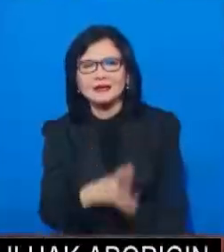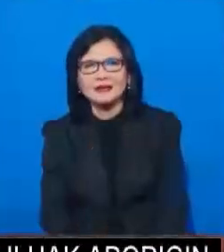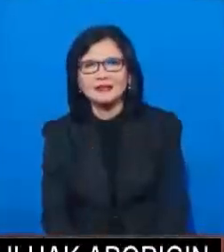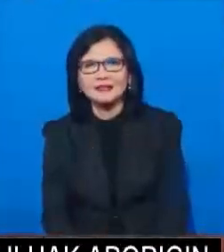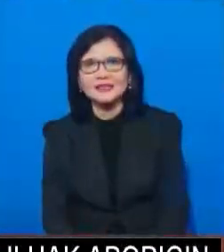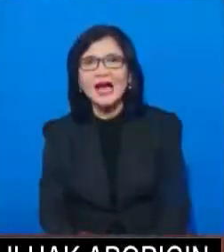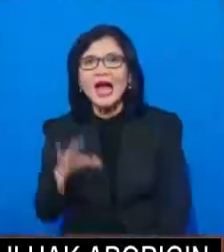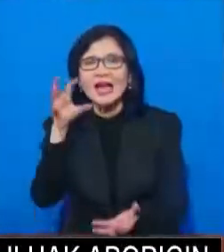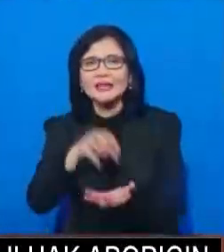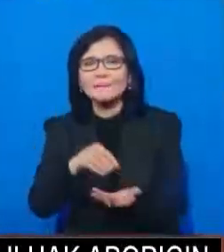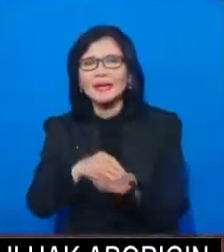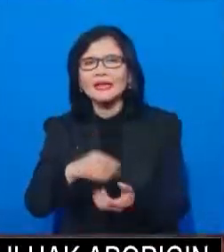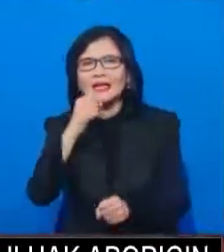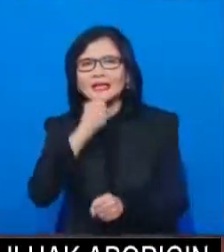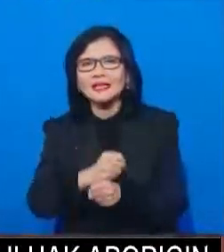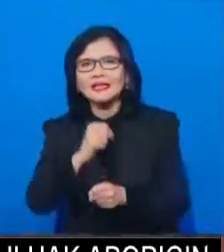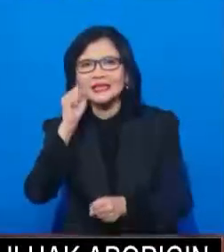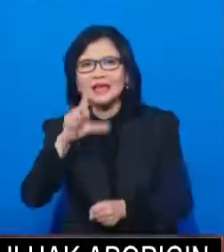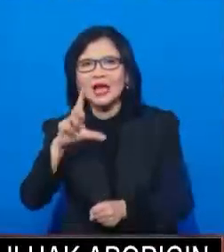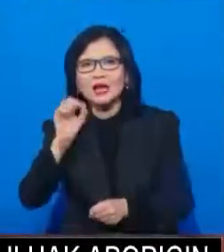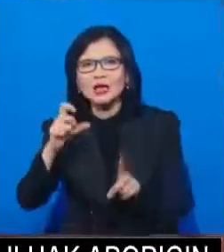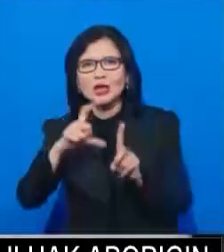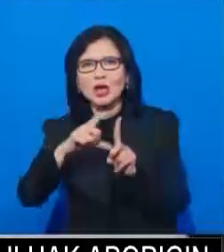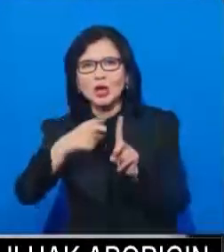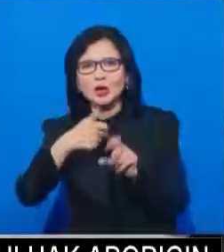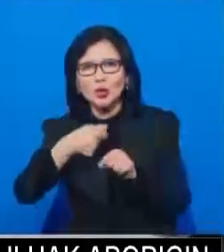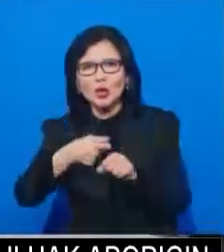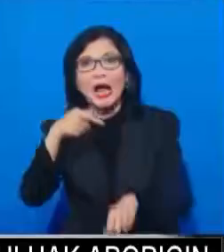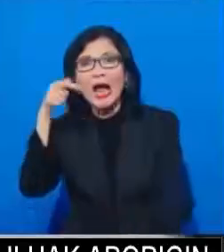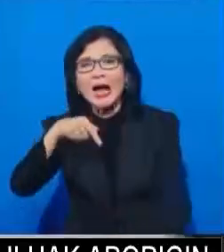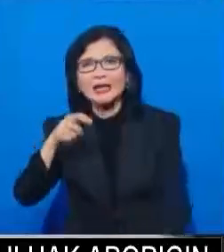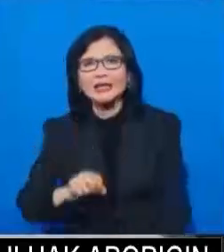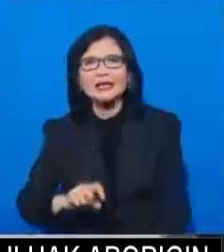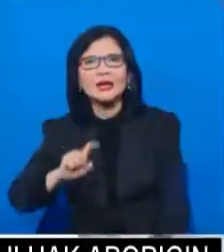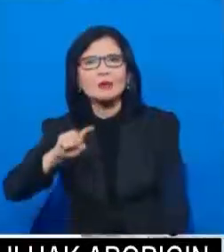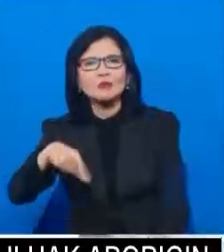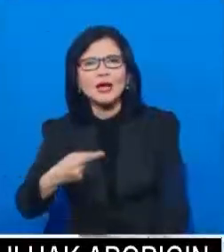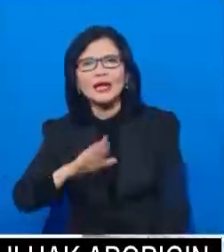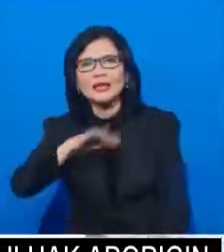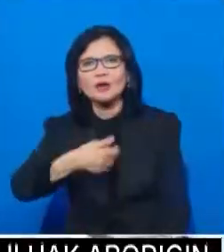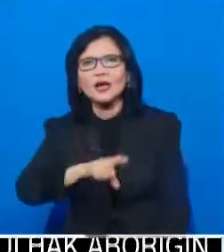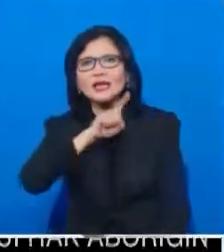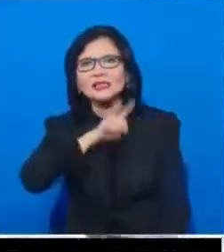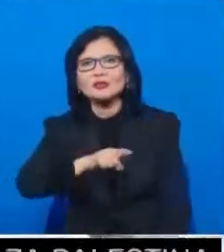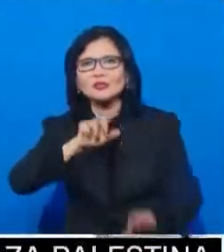Berlokasi di Glodok, Jakarta Barat, warung sop kaki kambing Pak Parman Saeba beroperasi sejak tahun 1989.